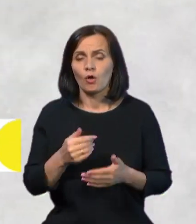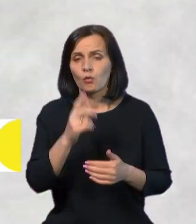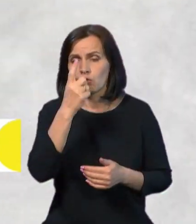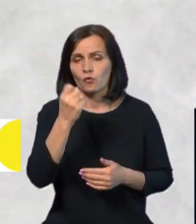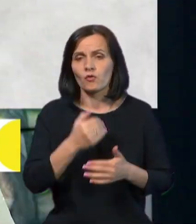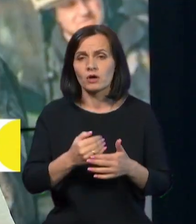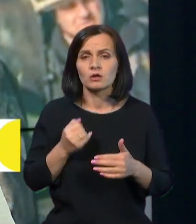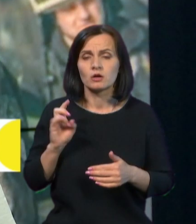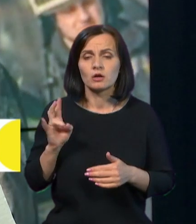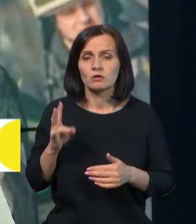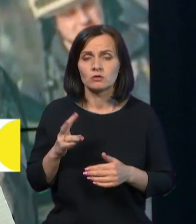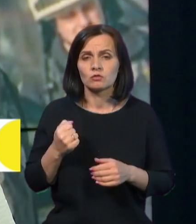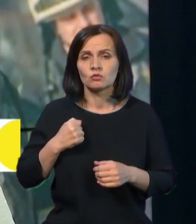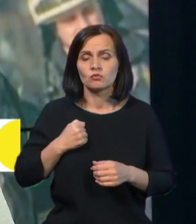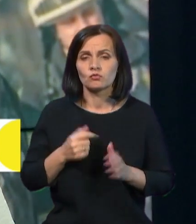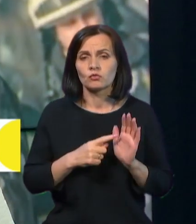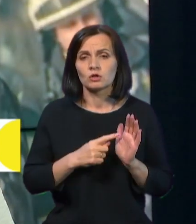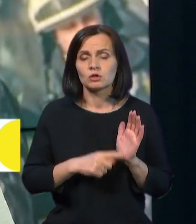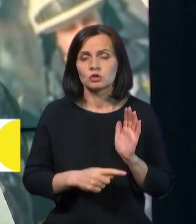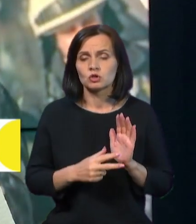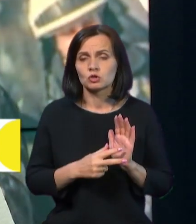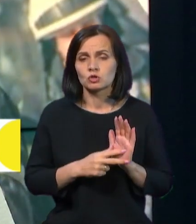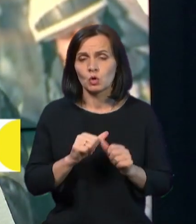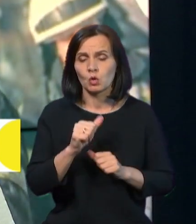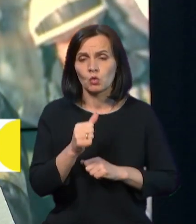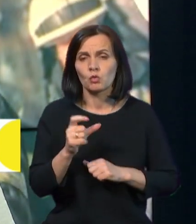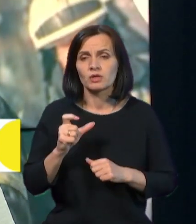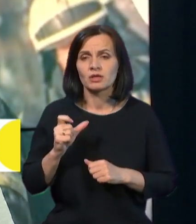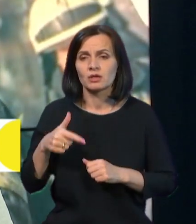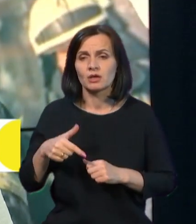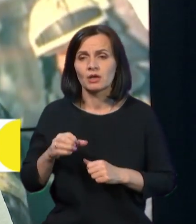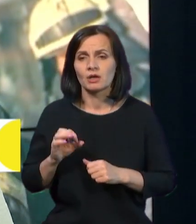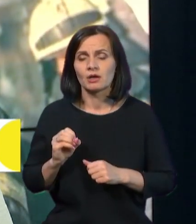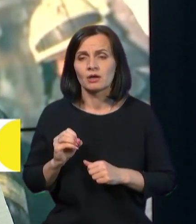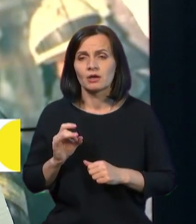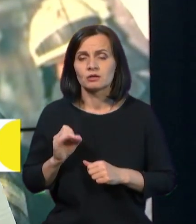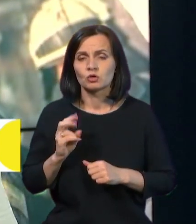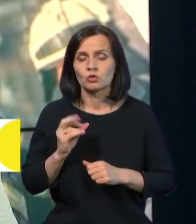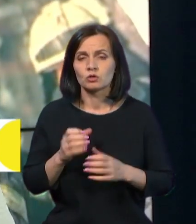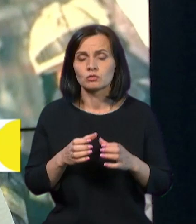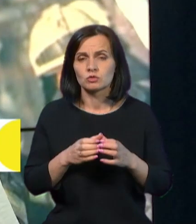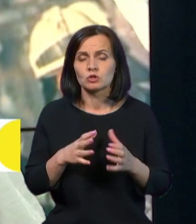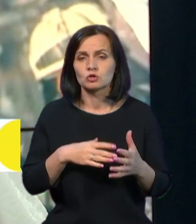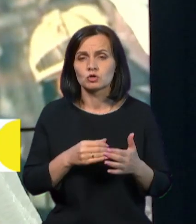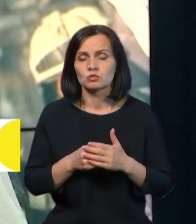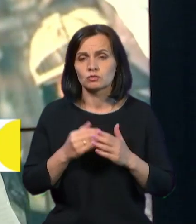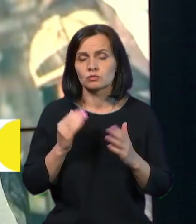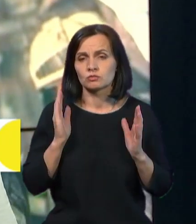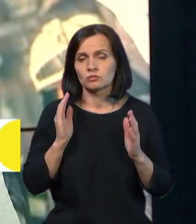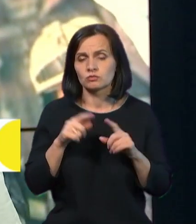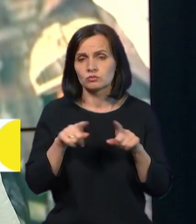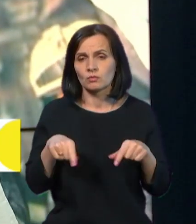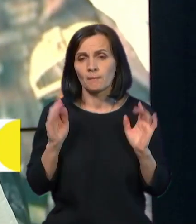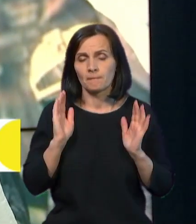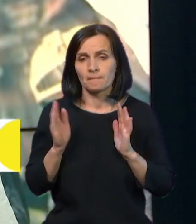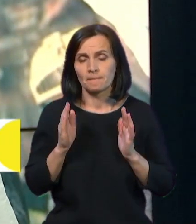у неділю воїни 68-ї окремої єгерської бригади імені Олекси Довбуша на своїй сторінці у Фейсбук. Більше про військову ситуацію